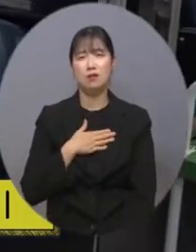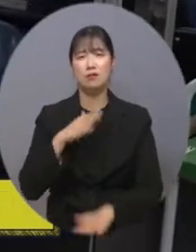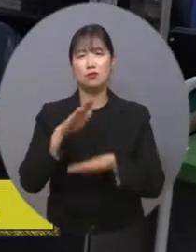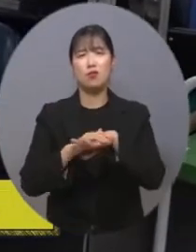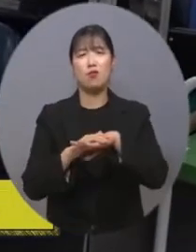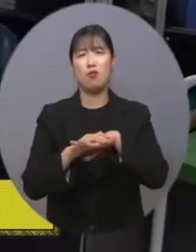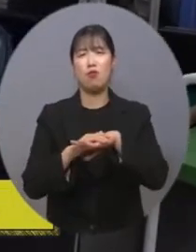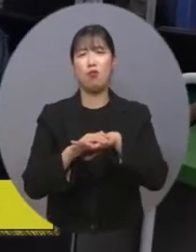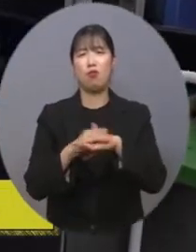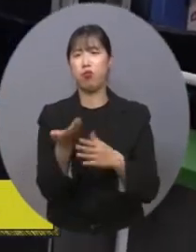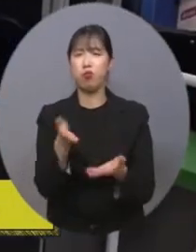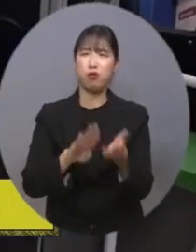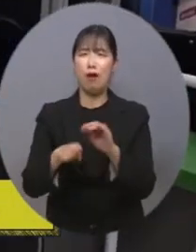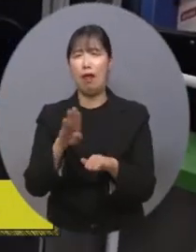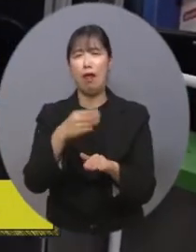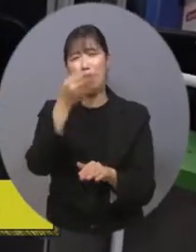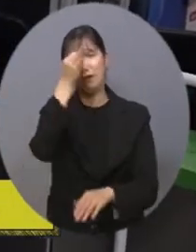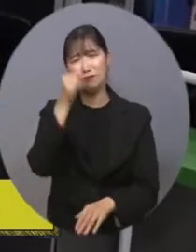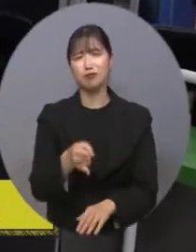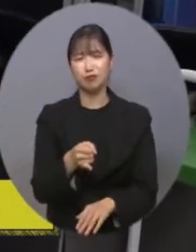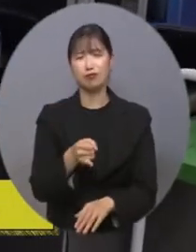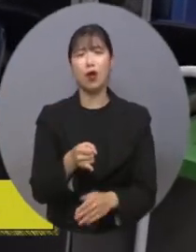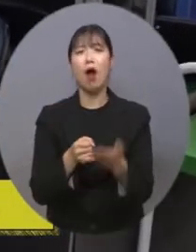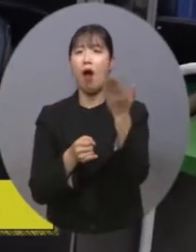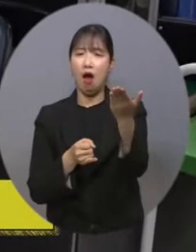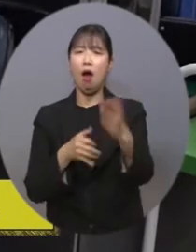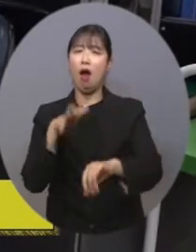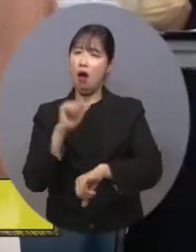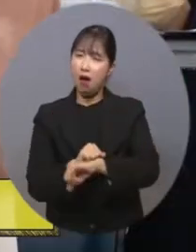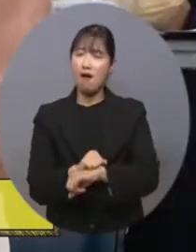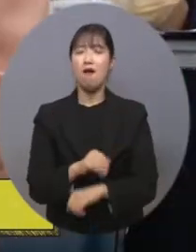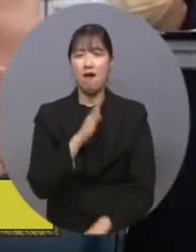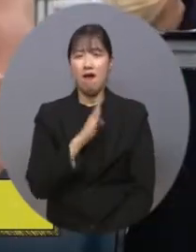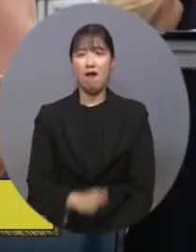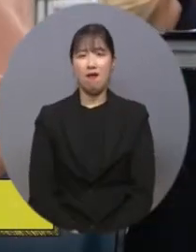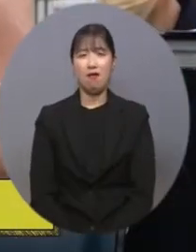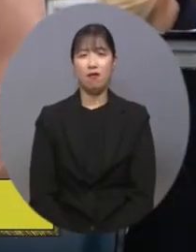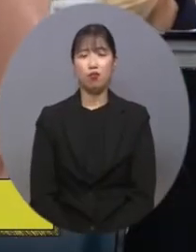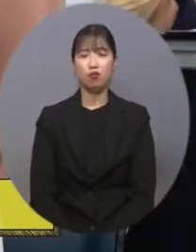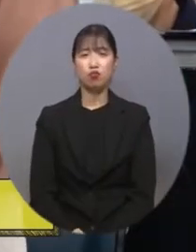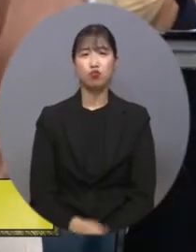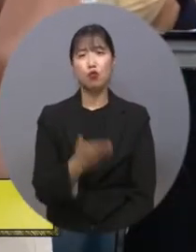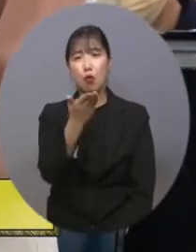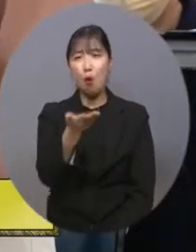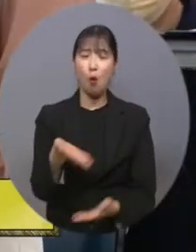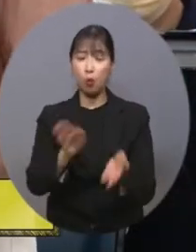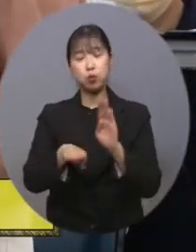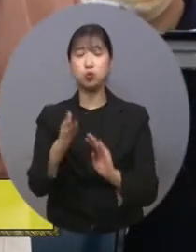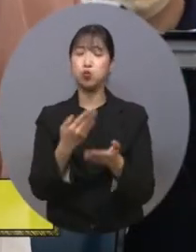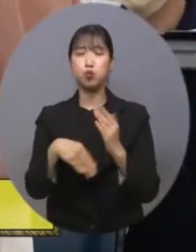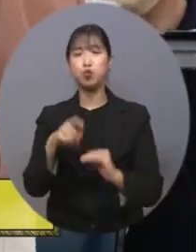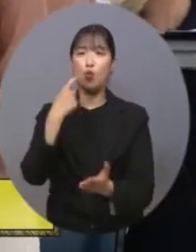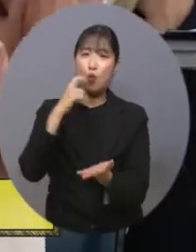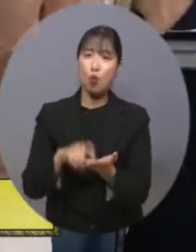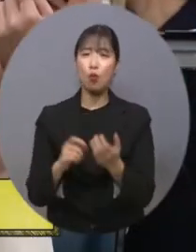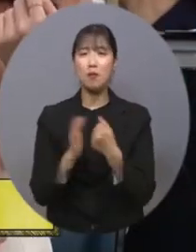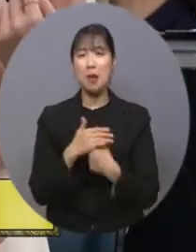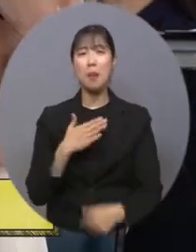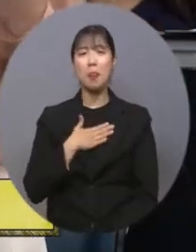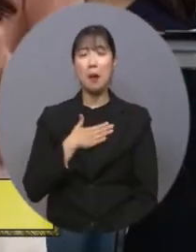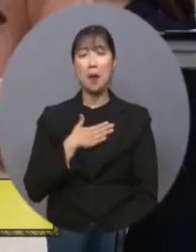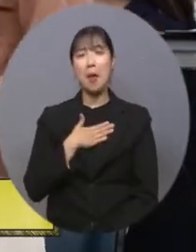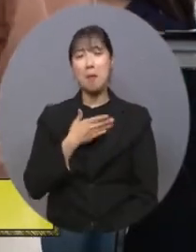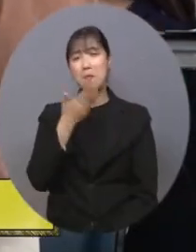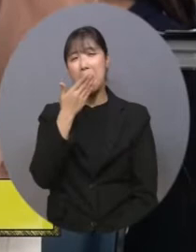손이 잘 포장을 못하기도 하는데, 진짜 너무 잘하시네요. 되게 그냥 쉽게 이렇게 하셔가지고, 저는 사실 되게 쉬울 줄